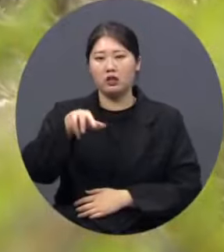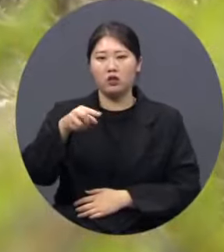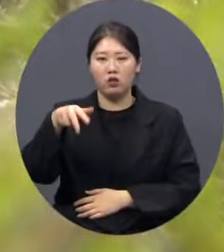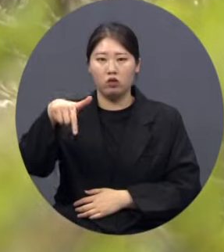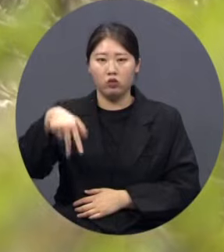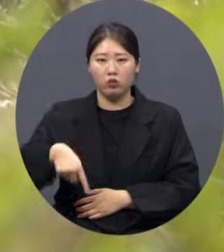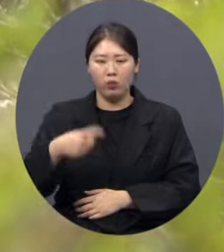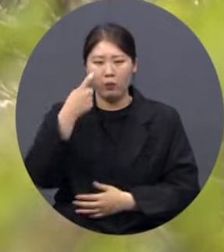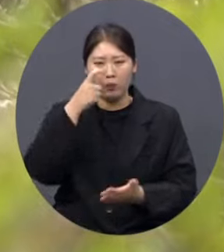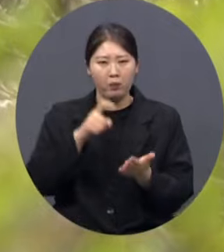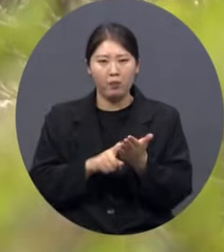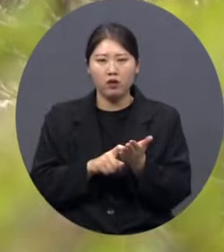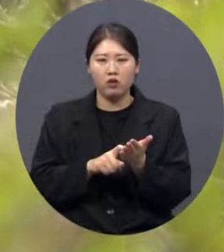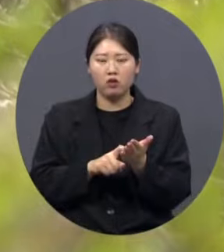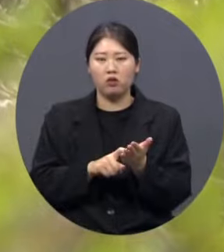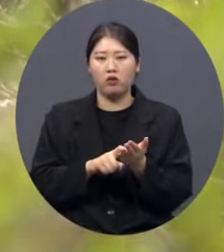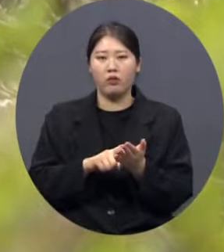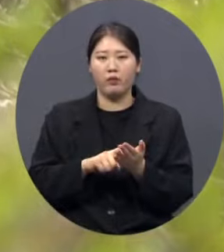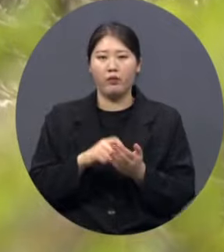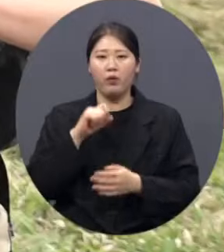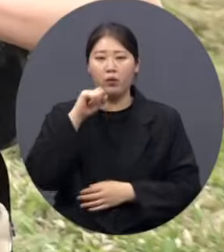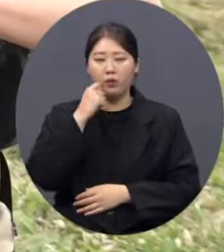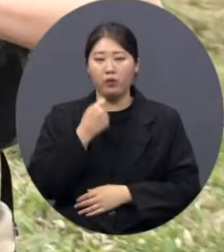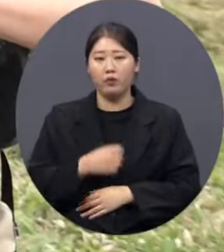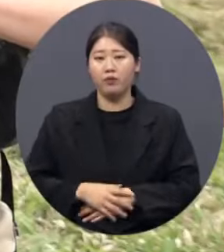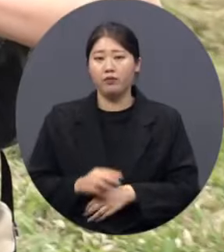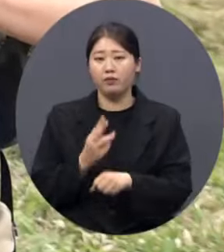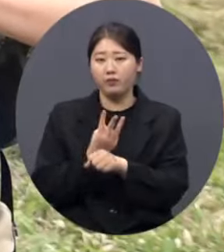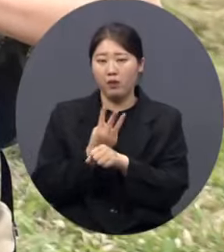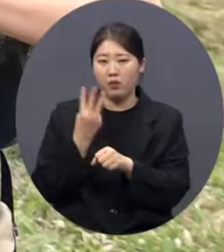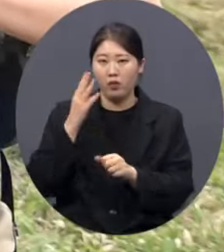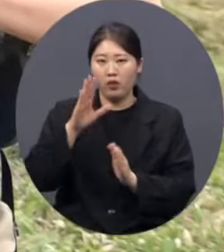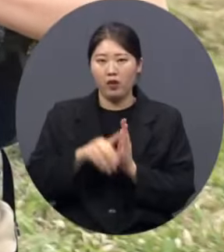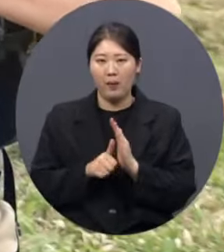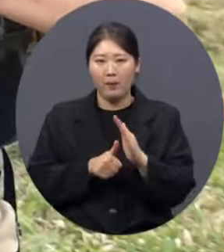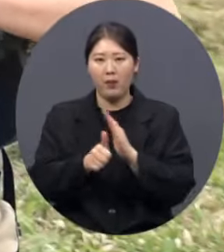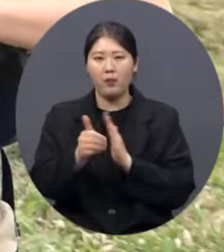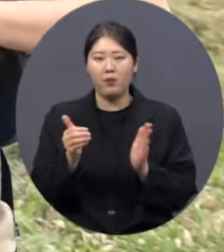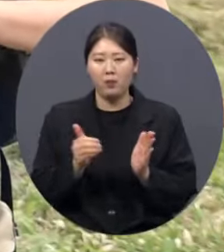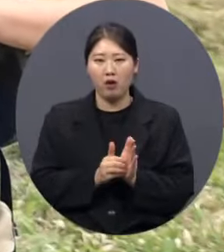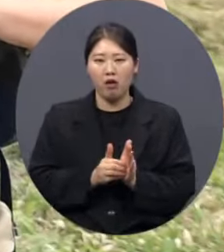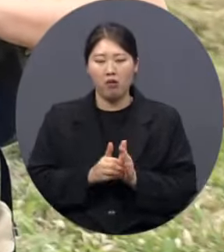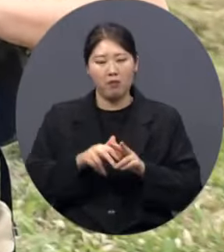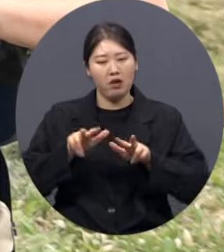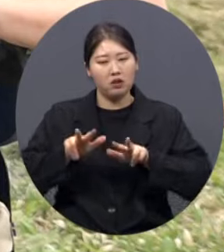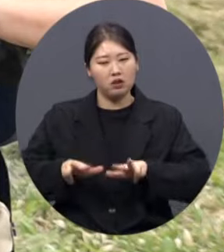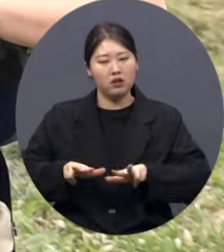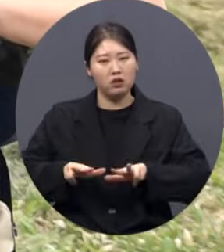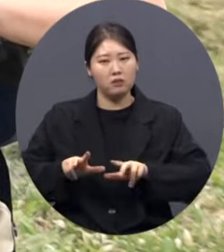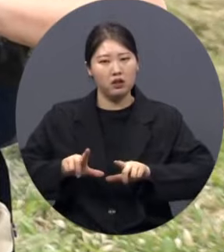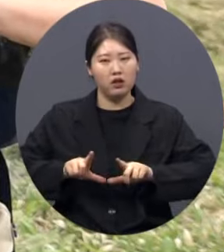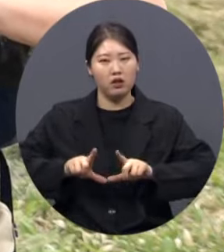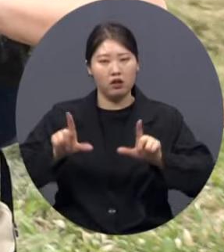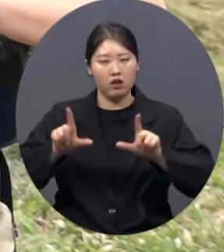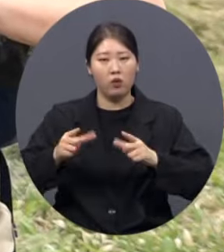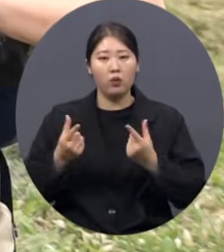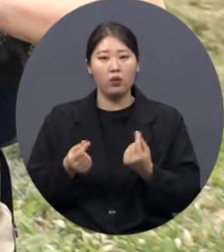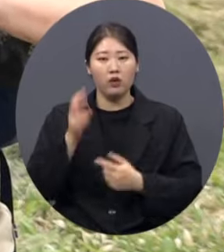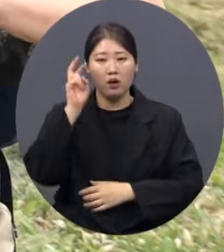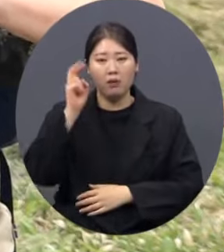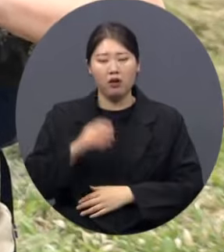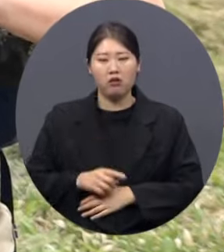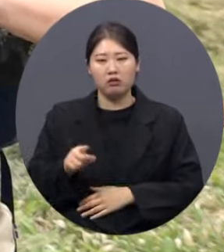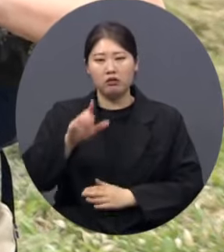보이지 않습니다 저 3년 전에 여기 왔었거든요 지금쯤이 거 같은데 그때는 굉장히